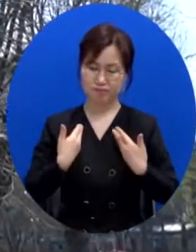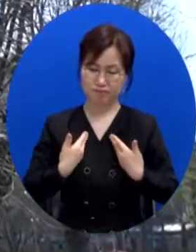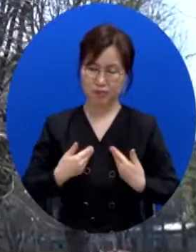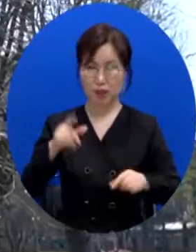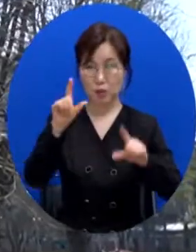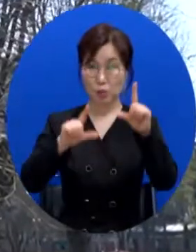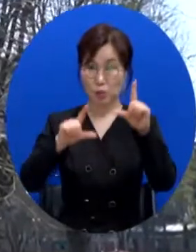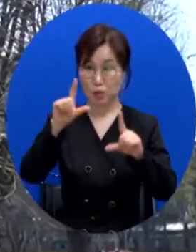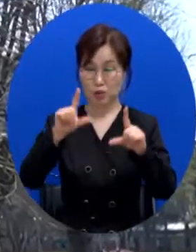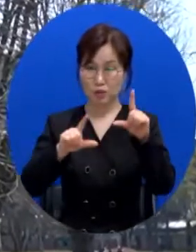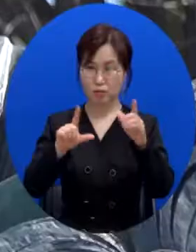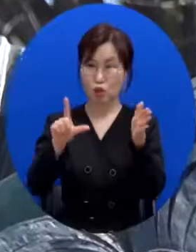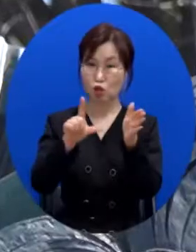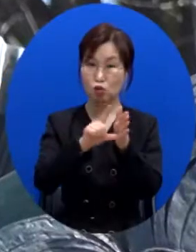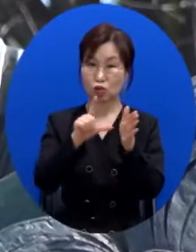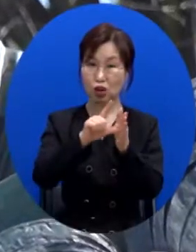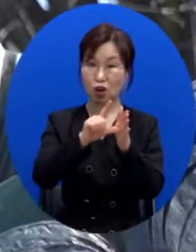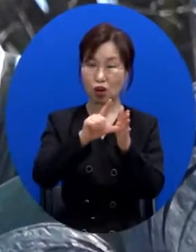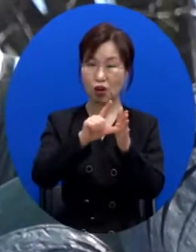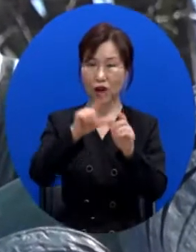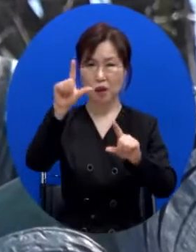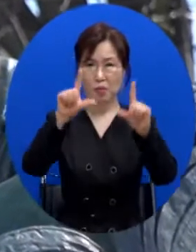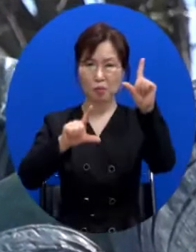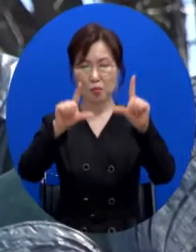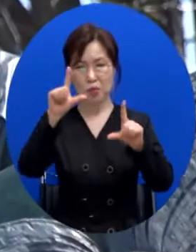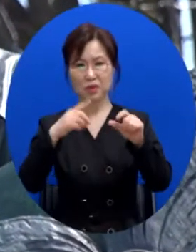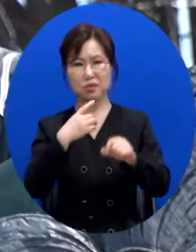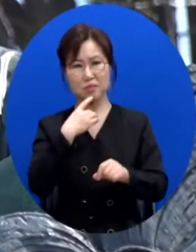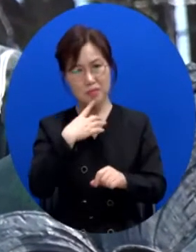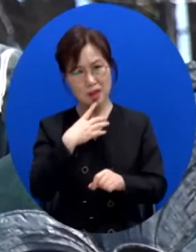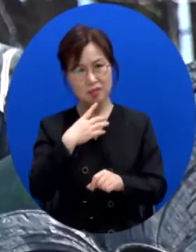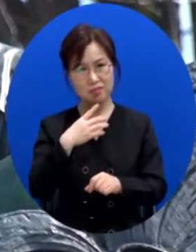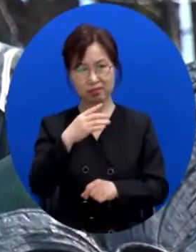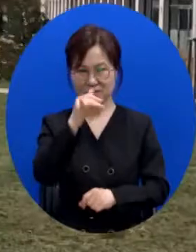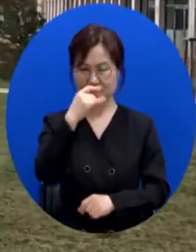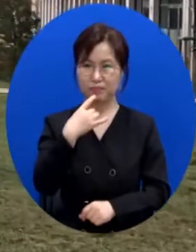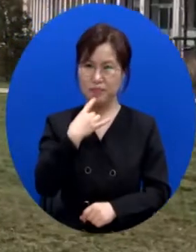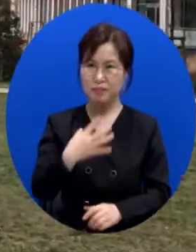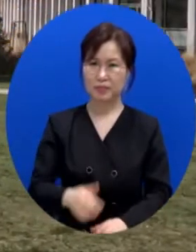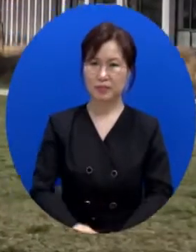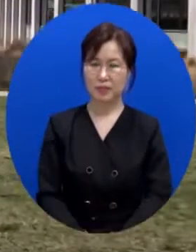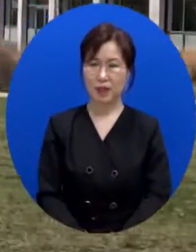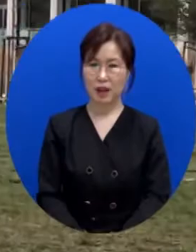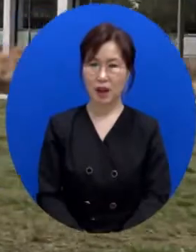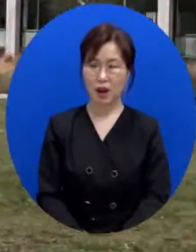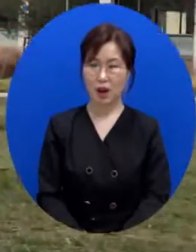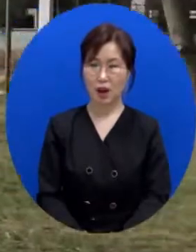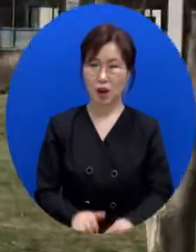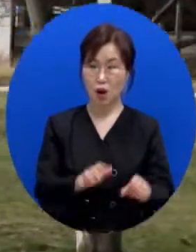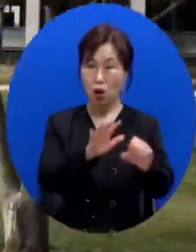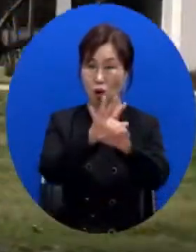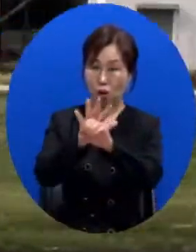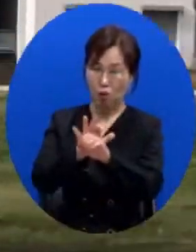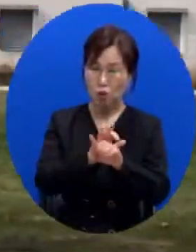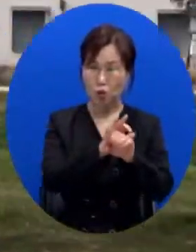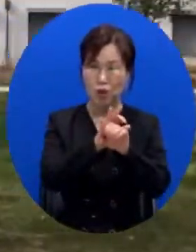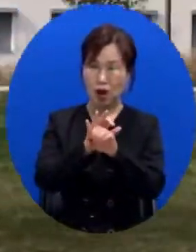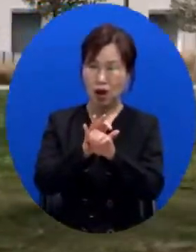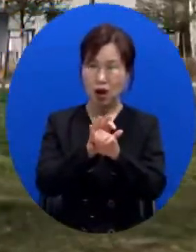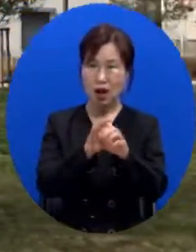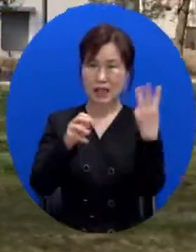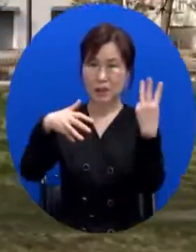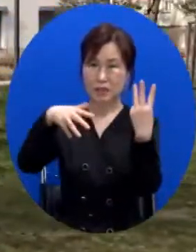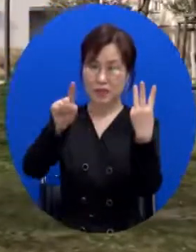마틴 루터의 동상만이 우두커니 서서 교회를 지키고 있습니다. 독일 정부가 코로나19 3차 대유행을 선언한